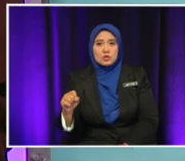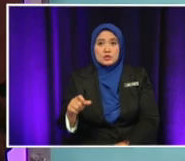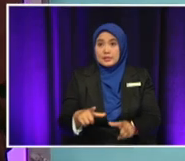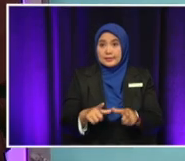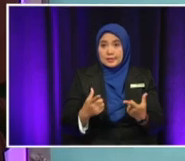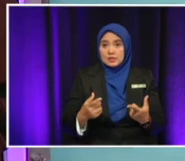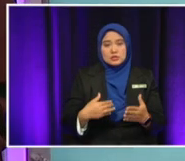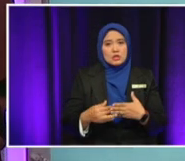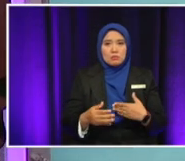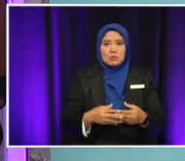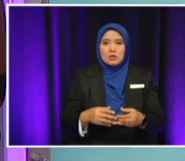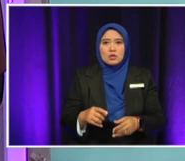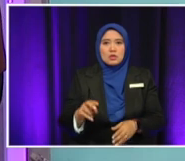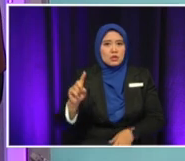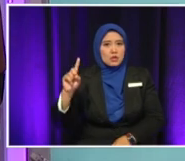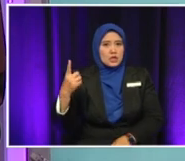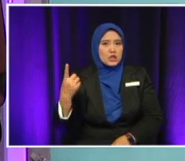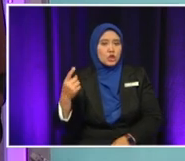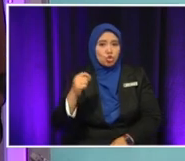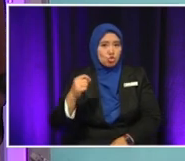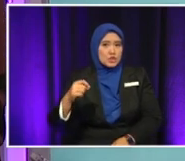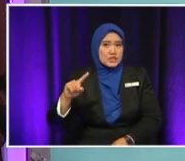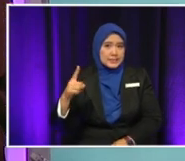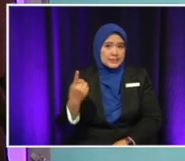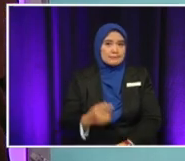semuanya Berdasarkan pengalaman kemudian